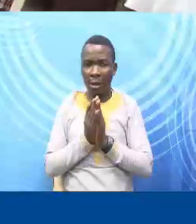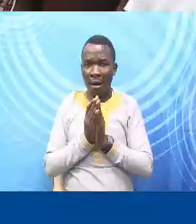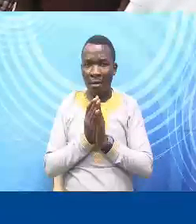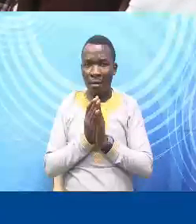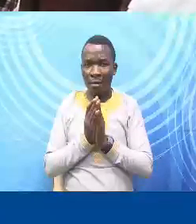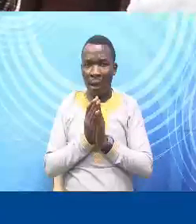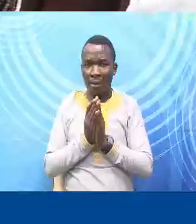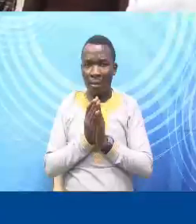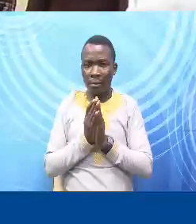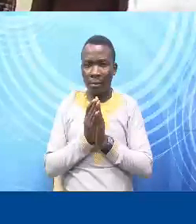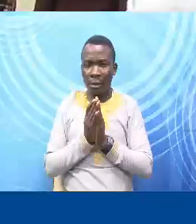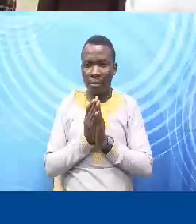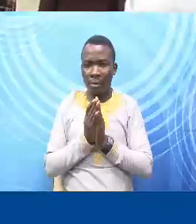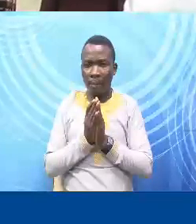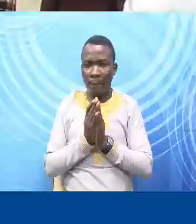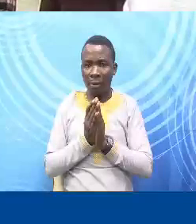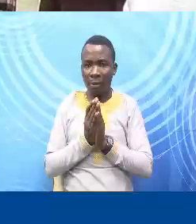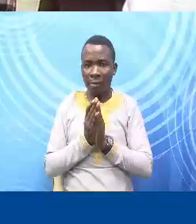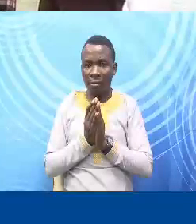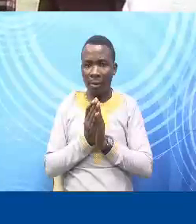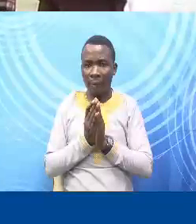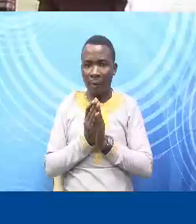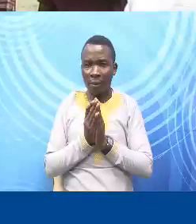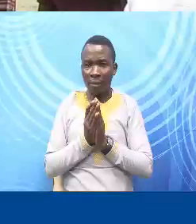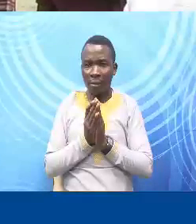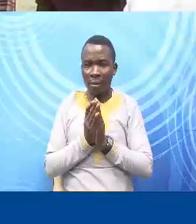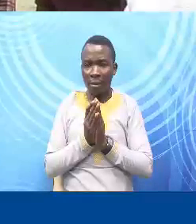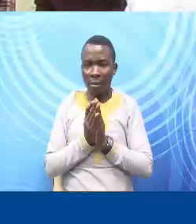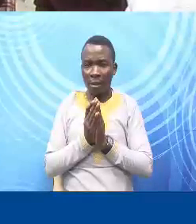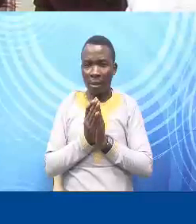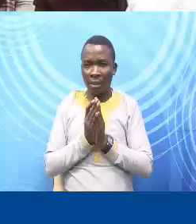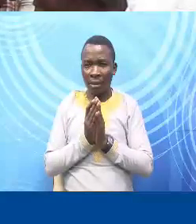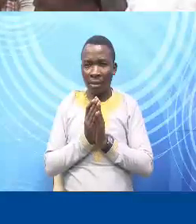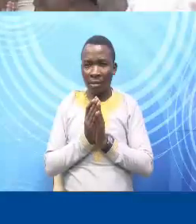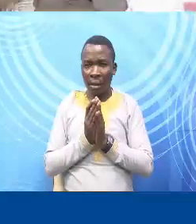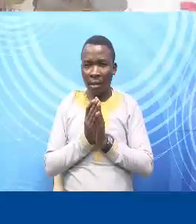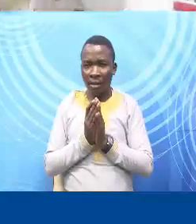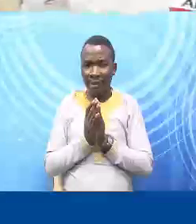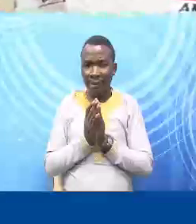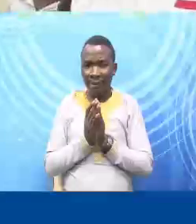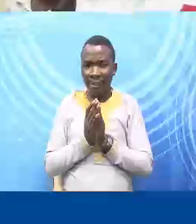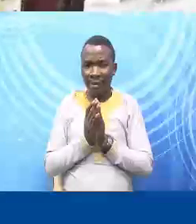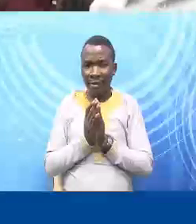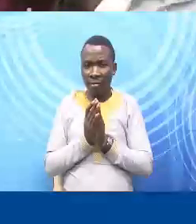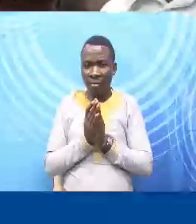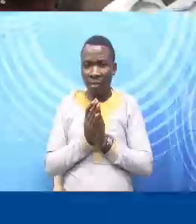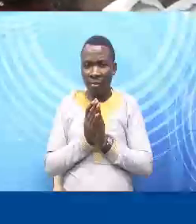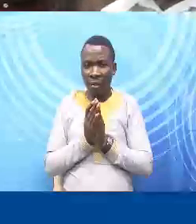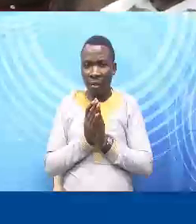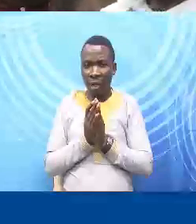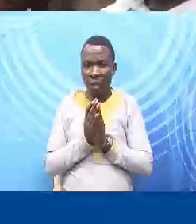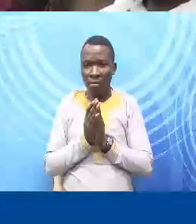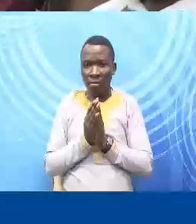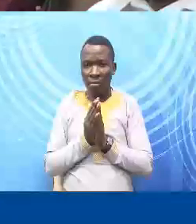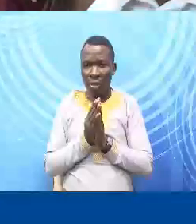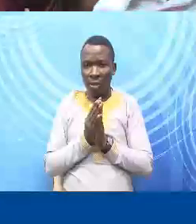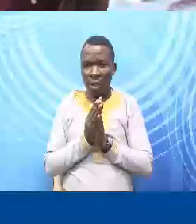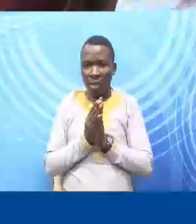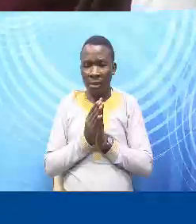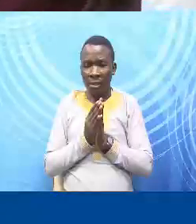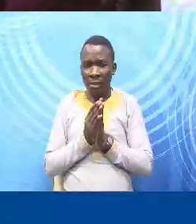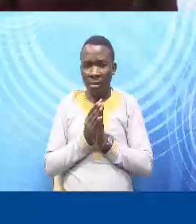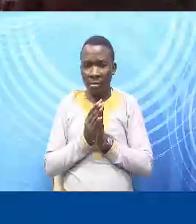are near with me help me to correct it and then show them if you are here land 1 land 2 land 3 land 1 land 2 land 3